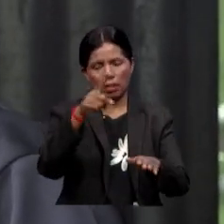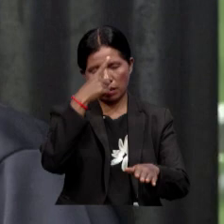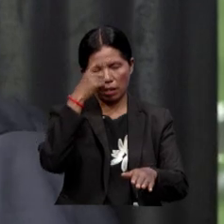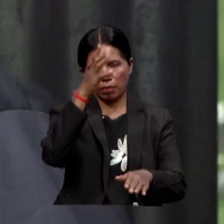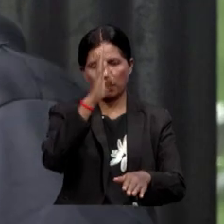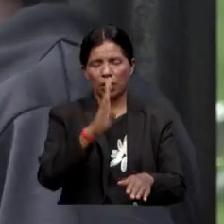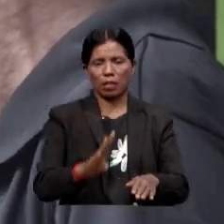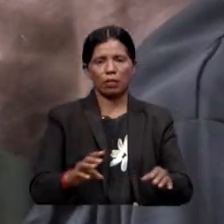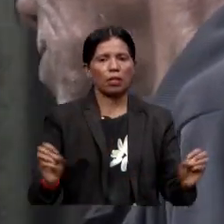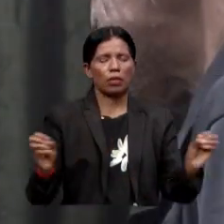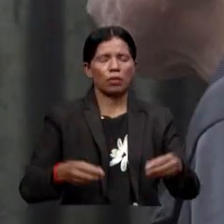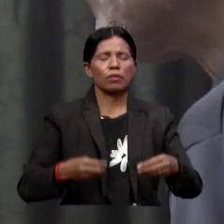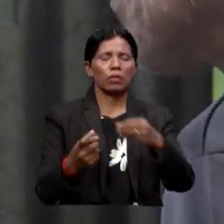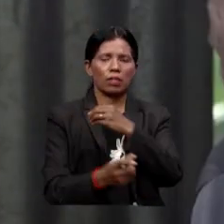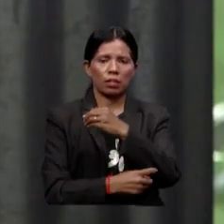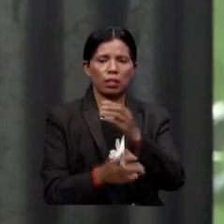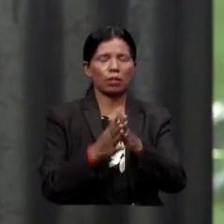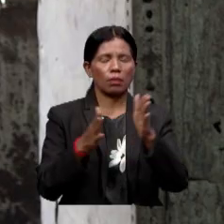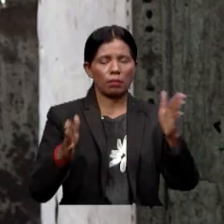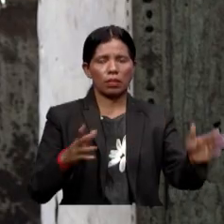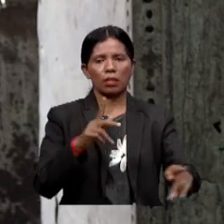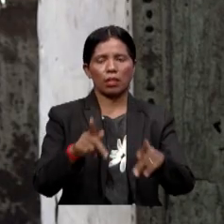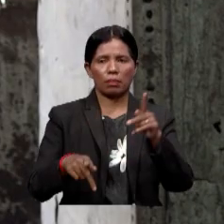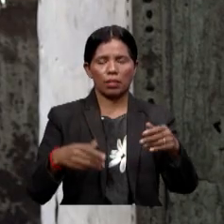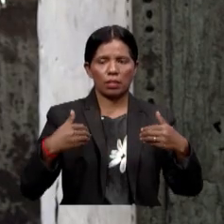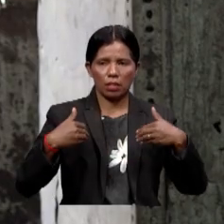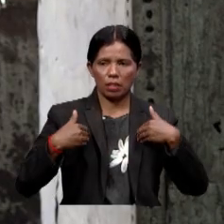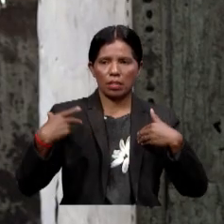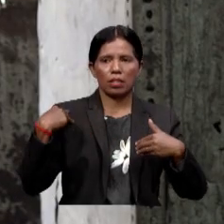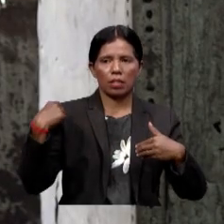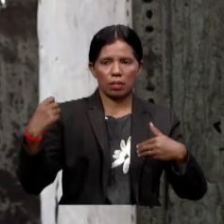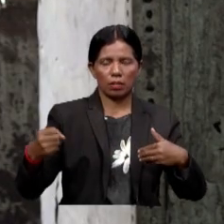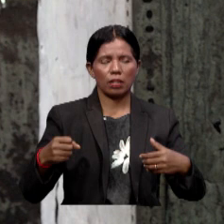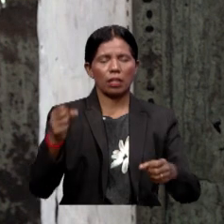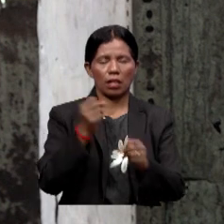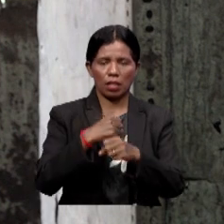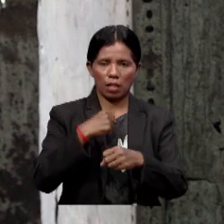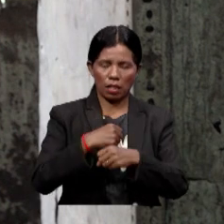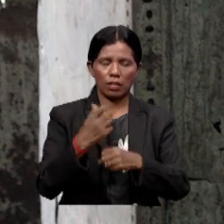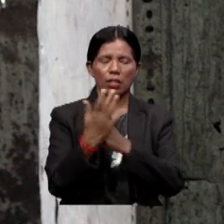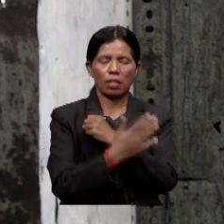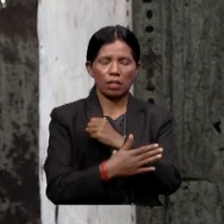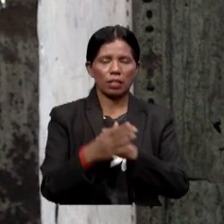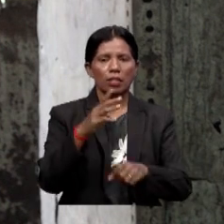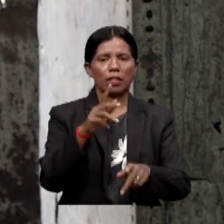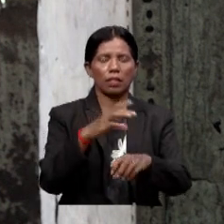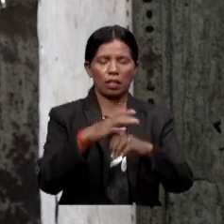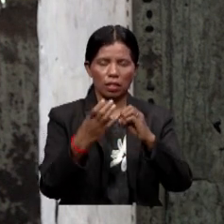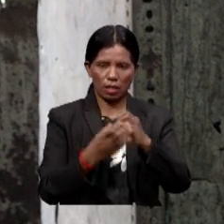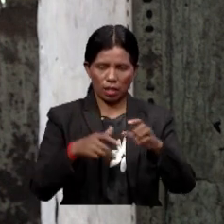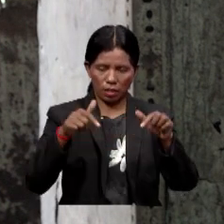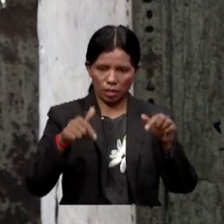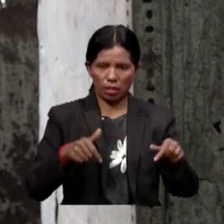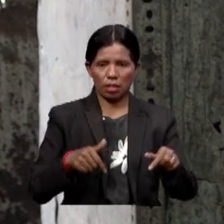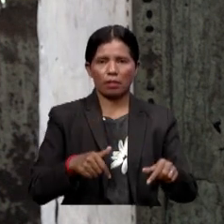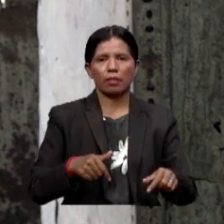nungka fo tentasaun buat liu nia emar nek bitrasik. Nebe nia kria ona iha raiklaran. No espera katak,